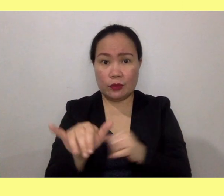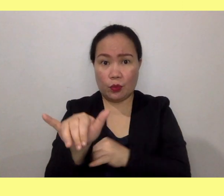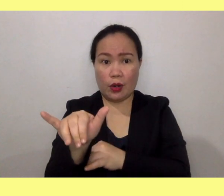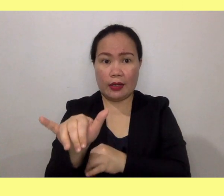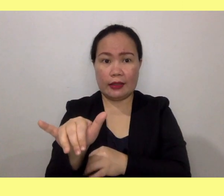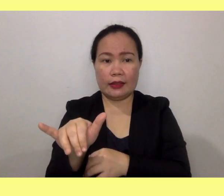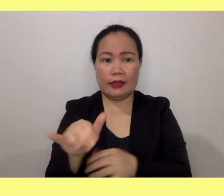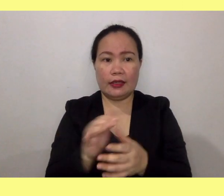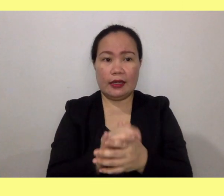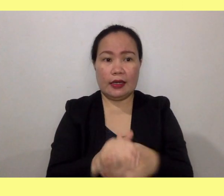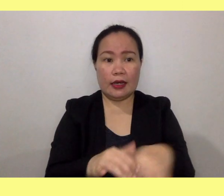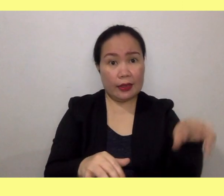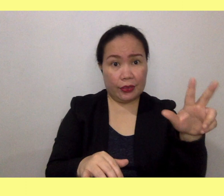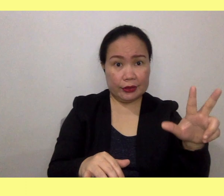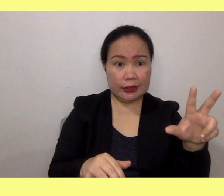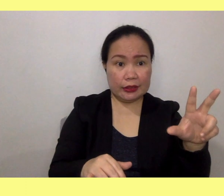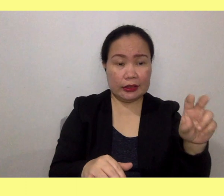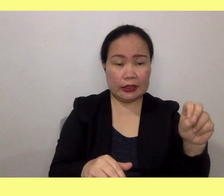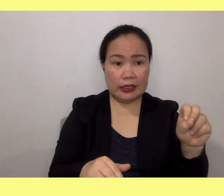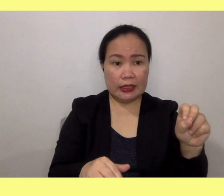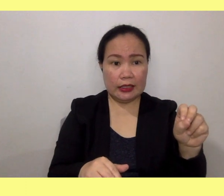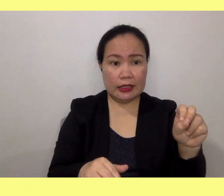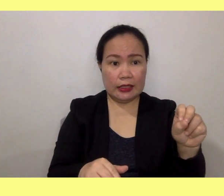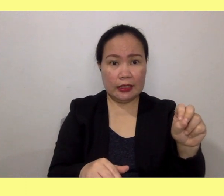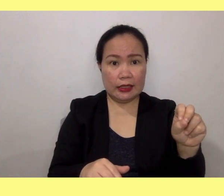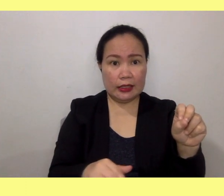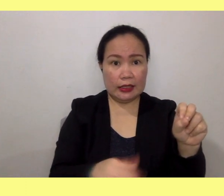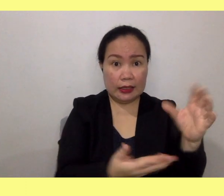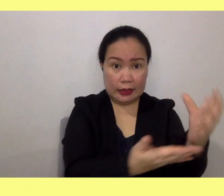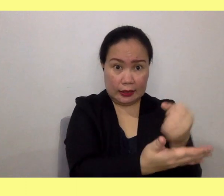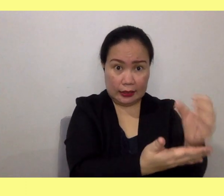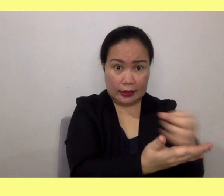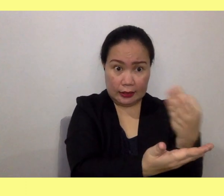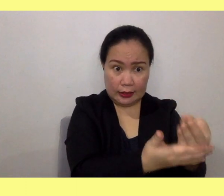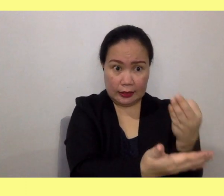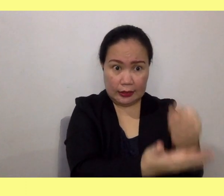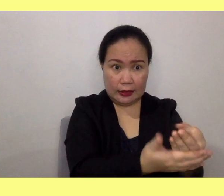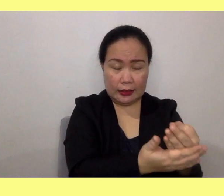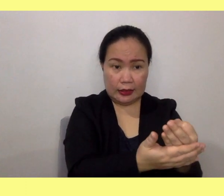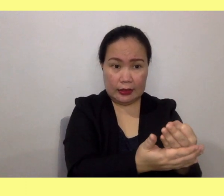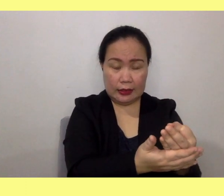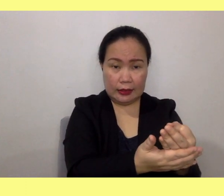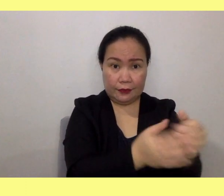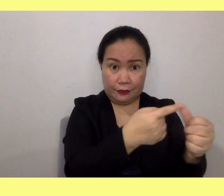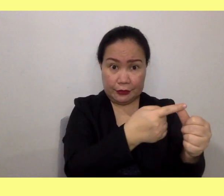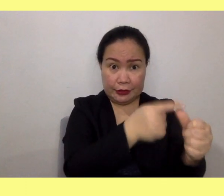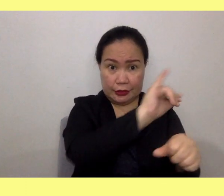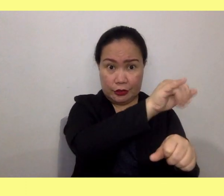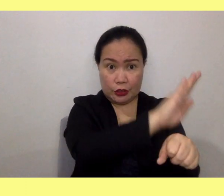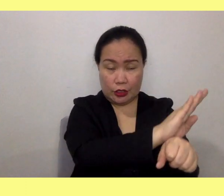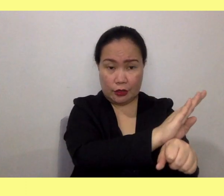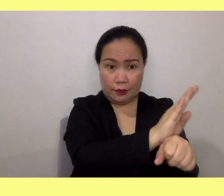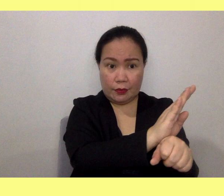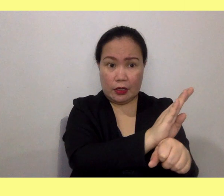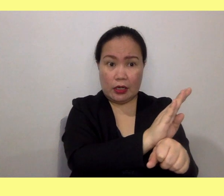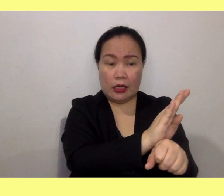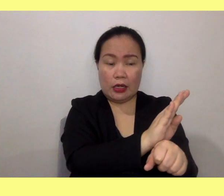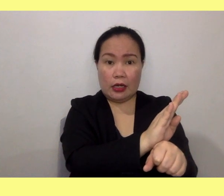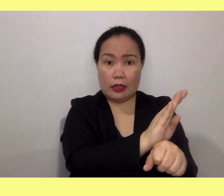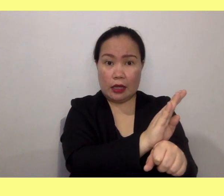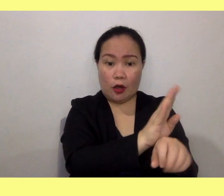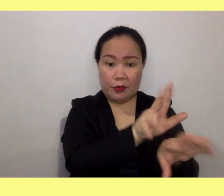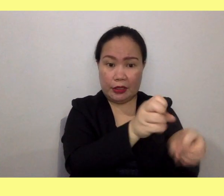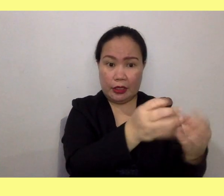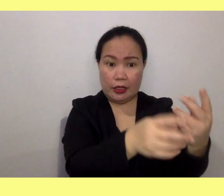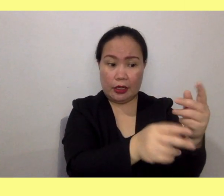na to, so we now have yung 30 pesos na rate niya sa first job, kung ilang oras siya nagtrabaho, plus